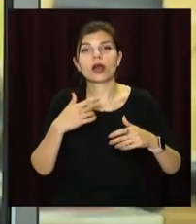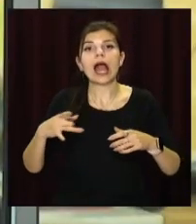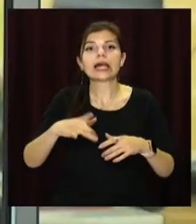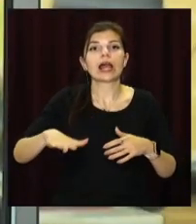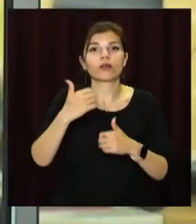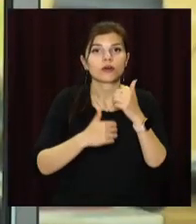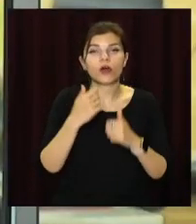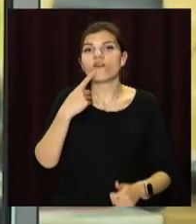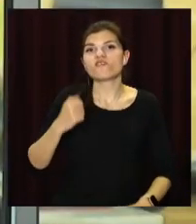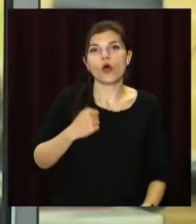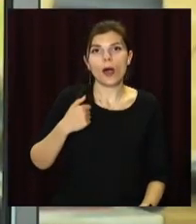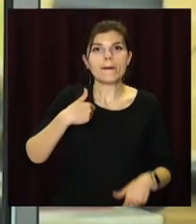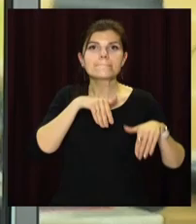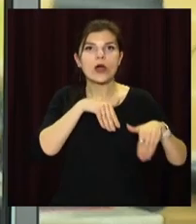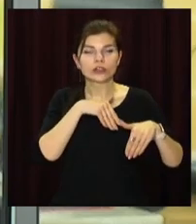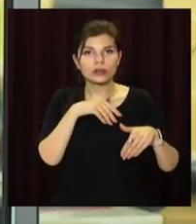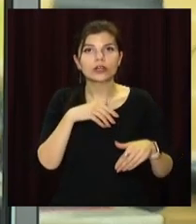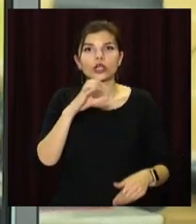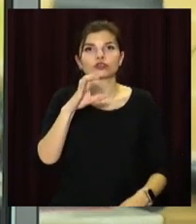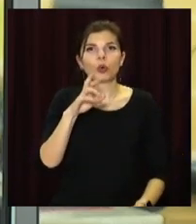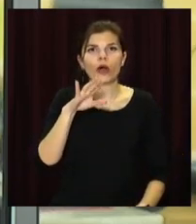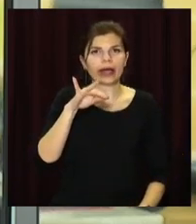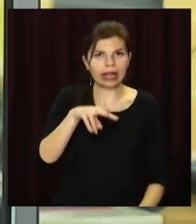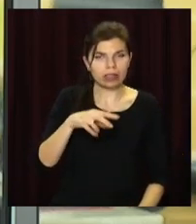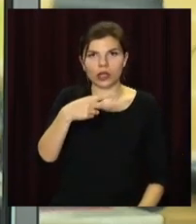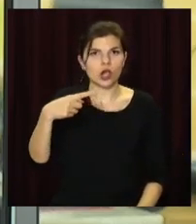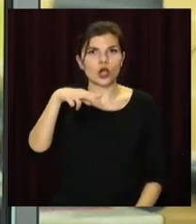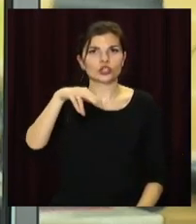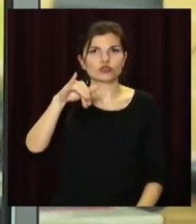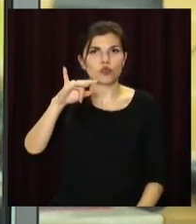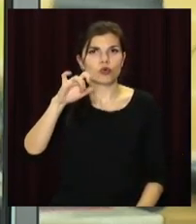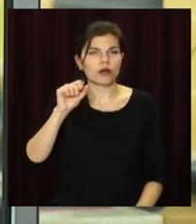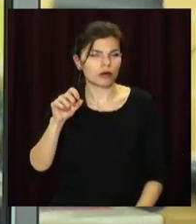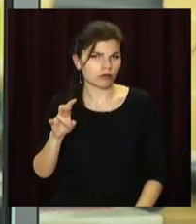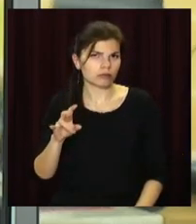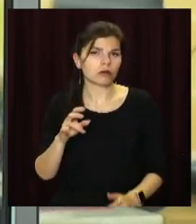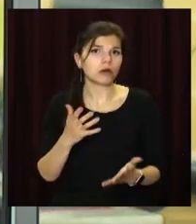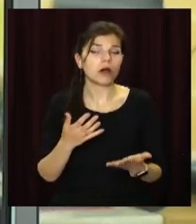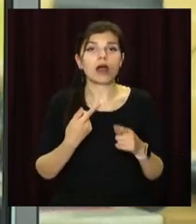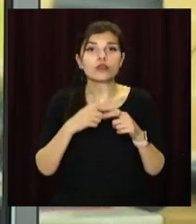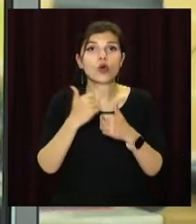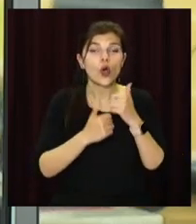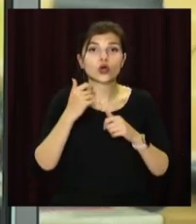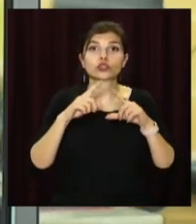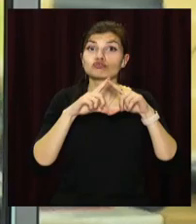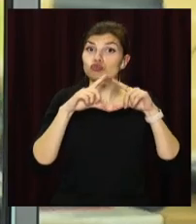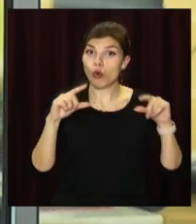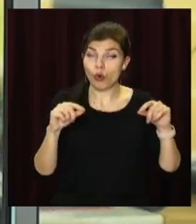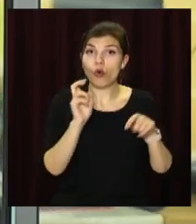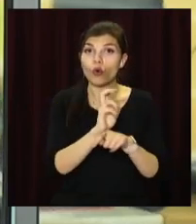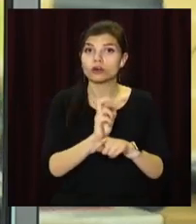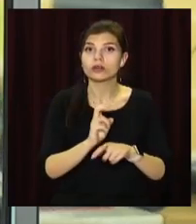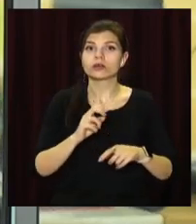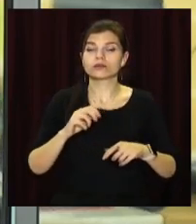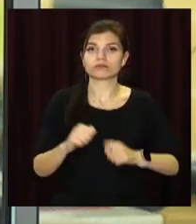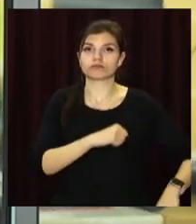Дисципліновані й підтягнуті. На Дніпропетровщині пройшли районні змагання з військово-патріотичної гри «Сокіл Джура». Це був перший етап